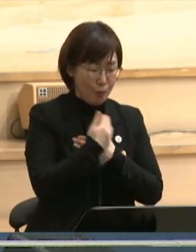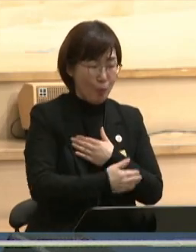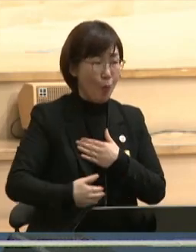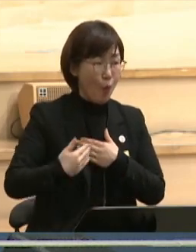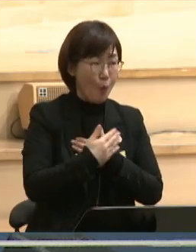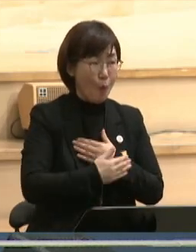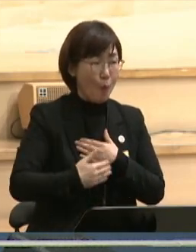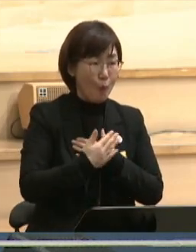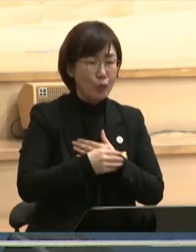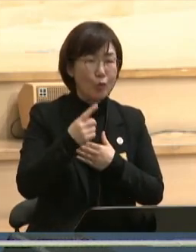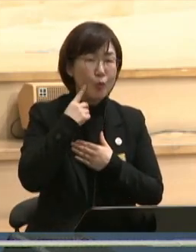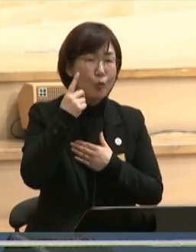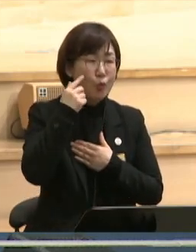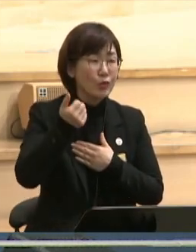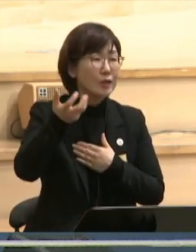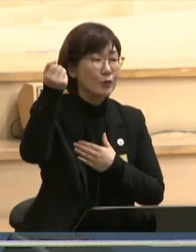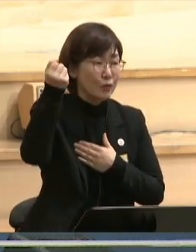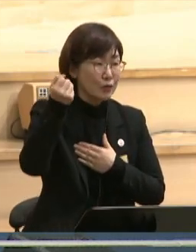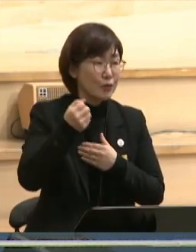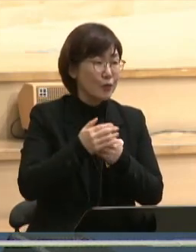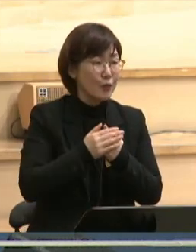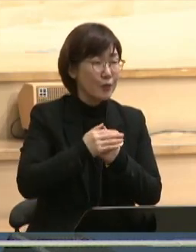김보은이잖아요 이해되시나요